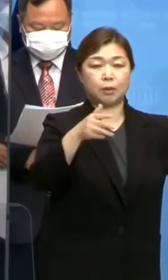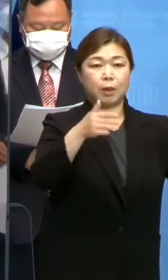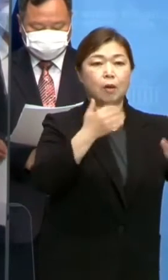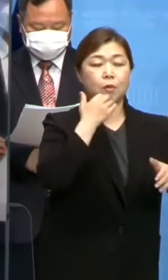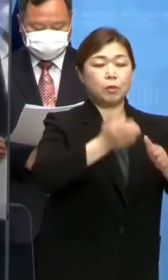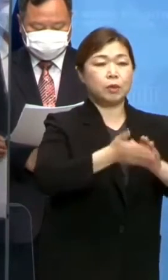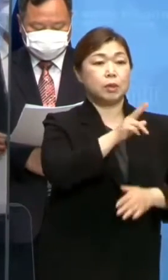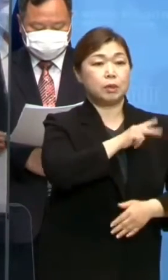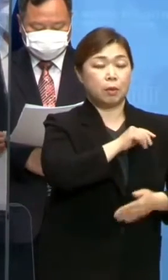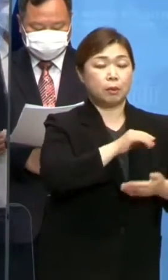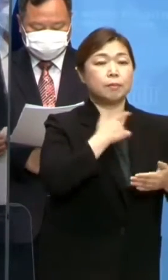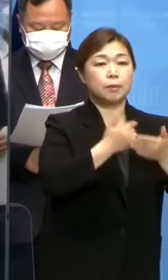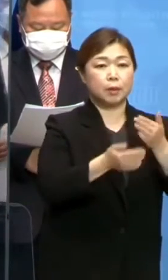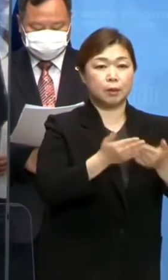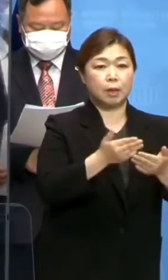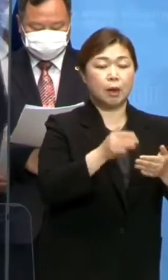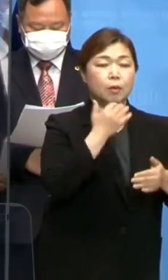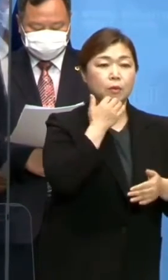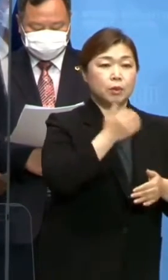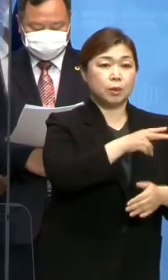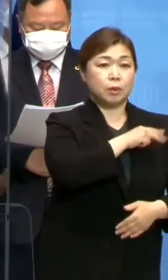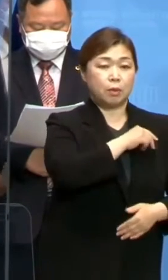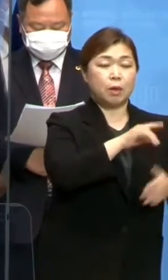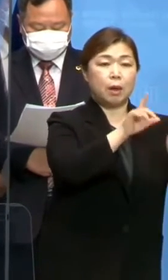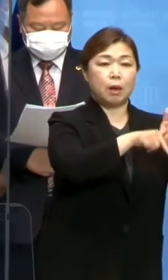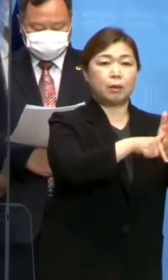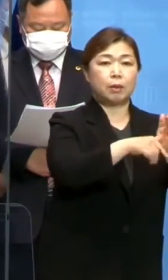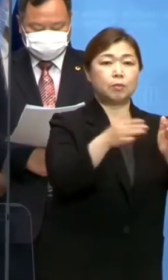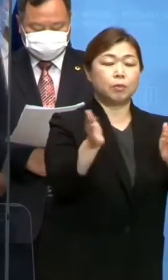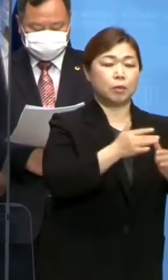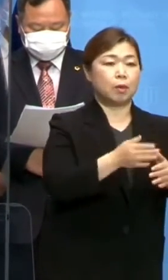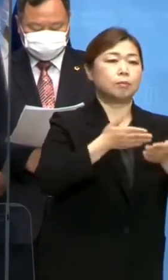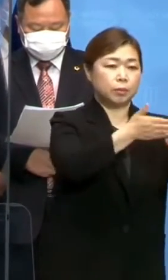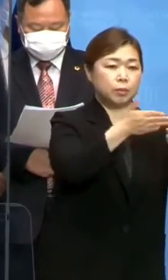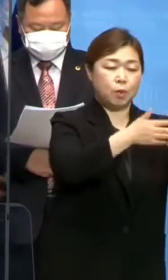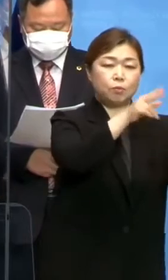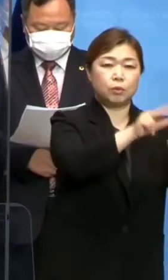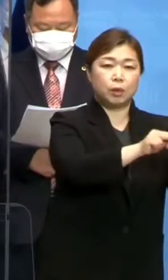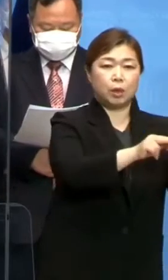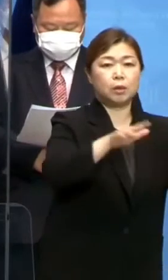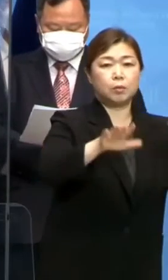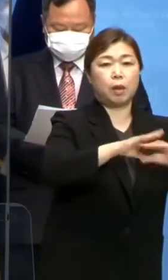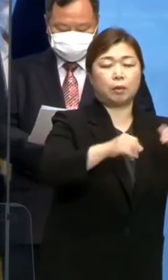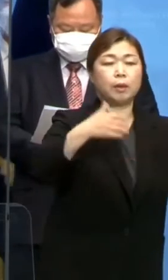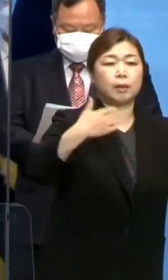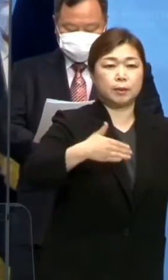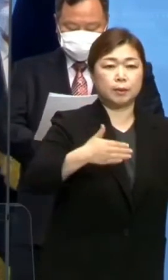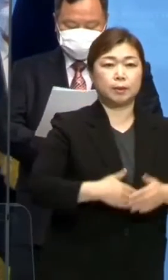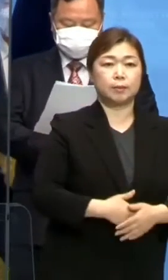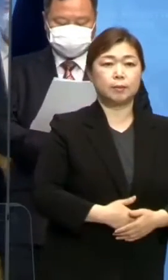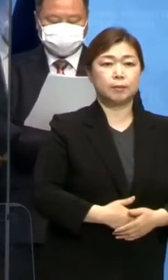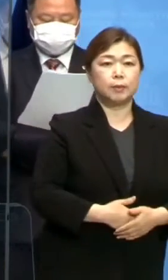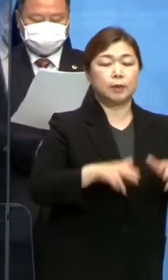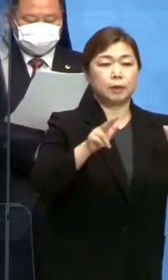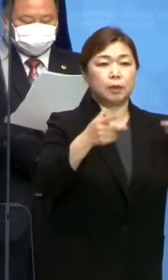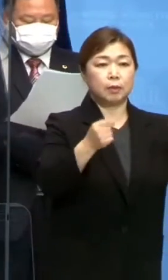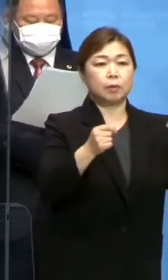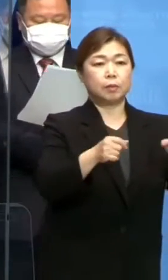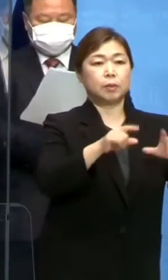을 했습니다 겨울 시원할 때 그 때부터 제기되어 졌던 문제들이 아직도 해결되지 못해서 이렇게